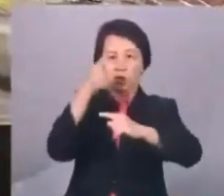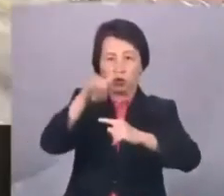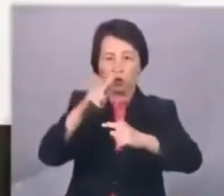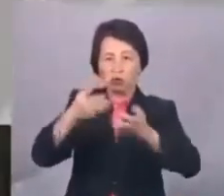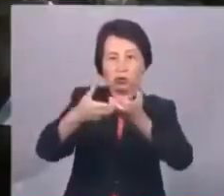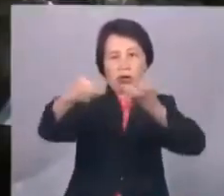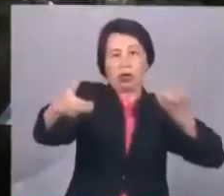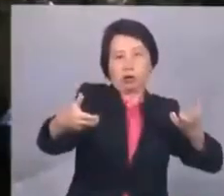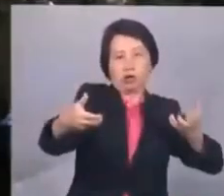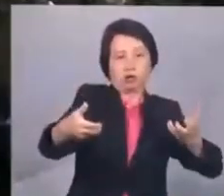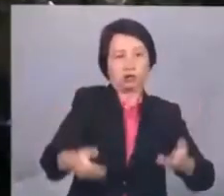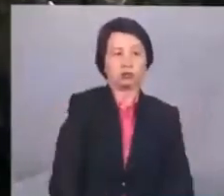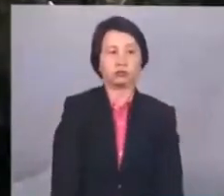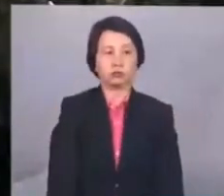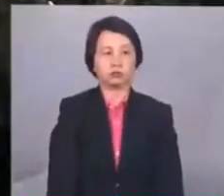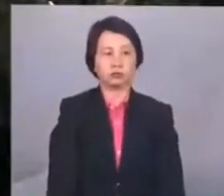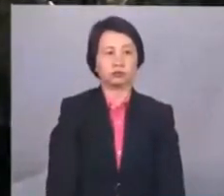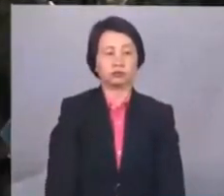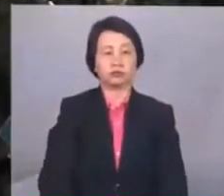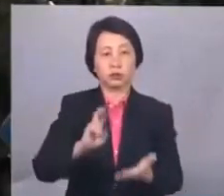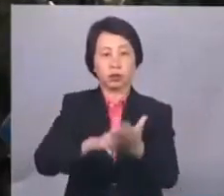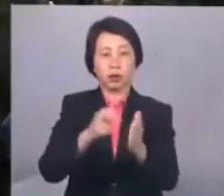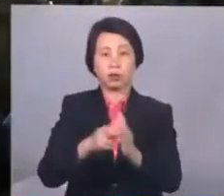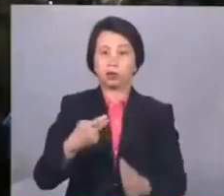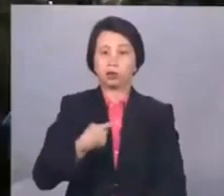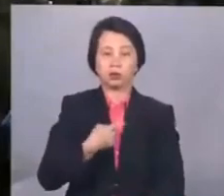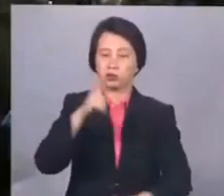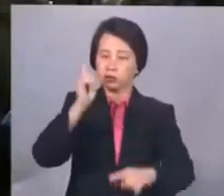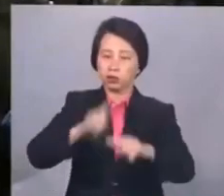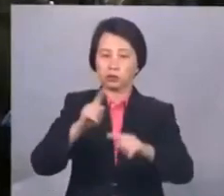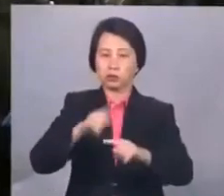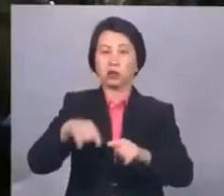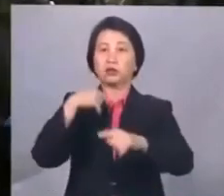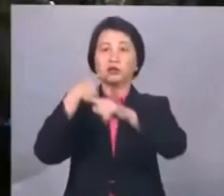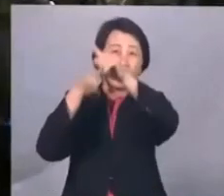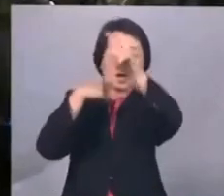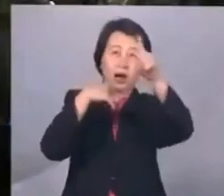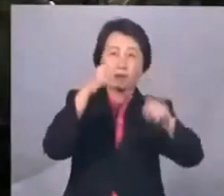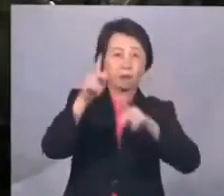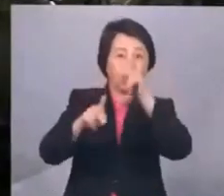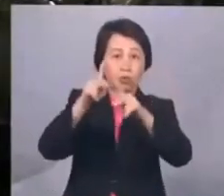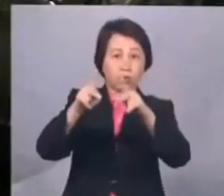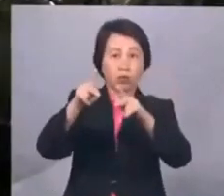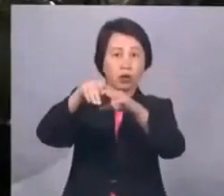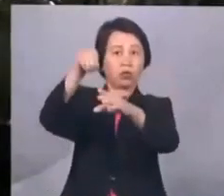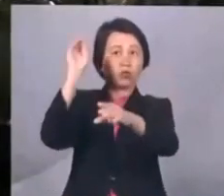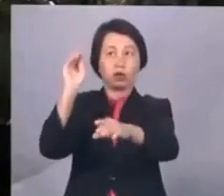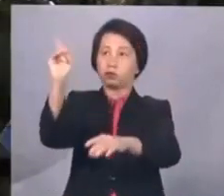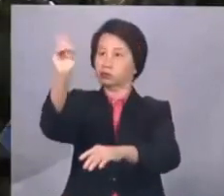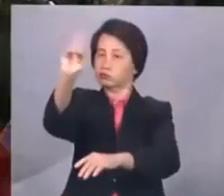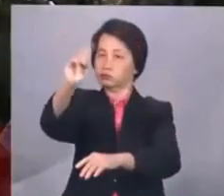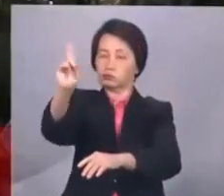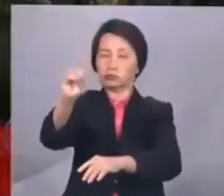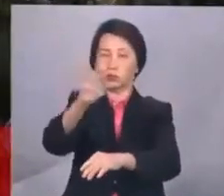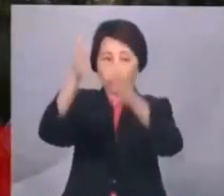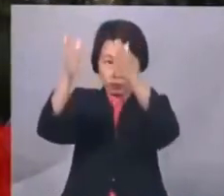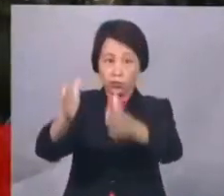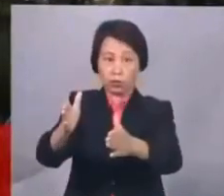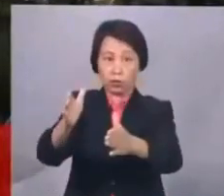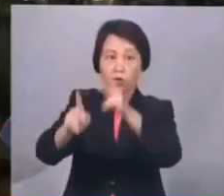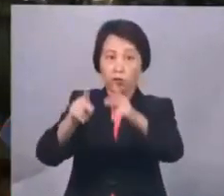dia singkat hebatnya dia kita tidak membenarkan sapu-sapu penghuni the cd2 sementara itu